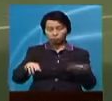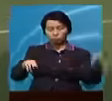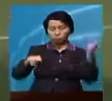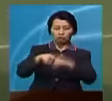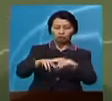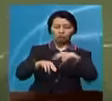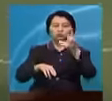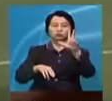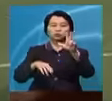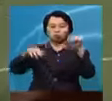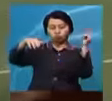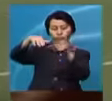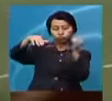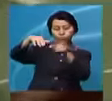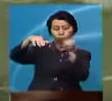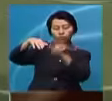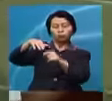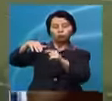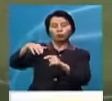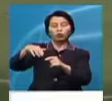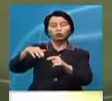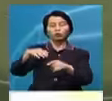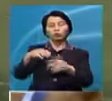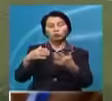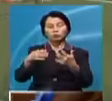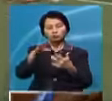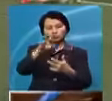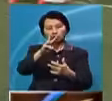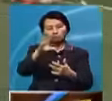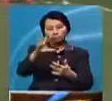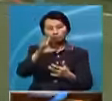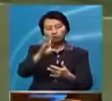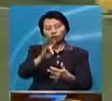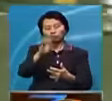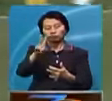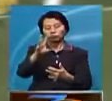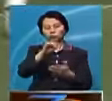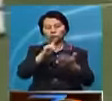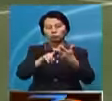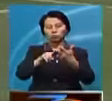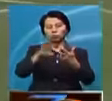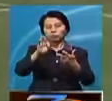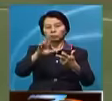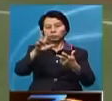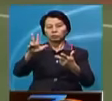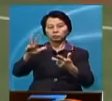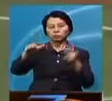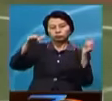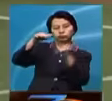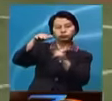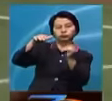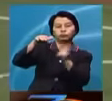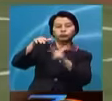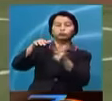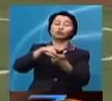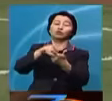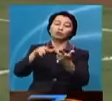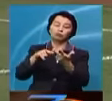3 lagi gol pada minit ke-65, 82 dan 93.